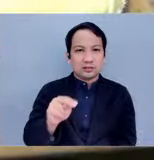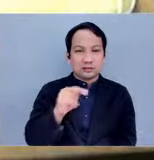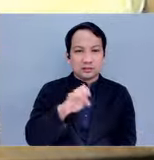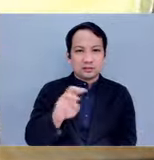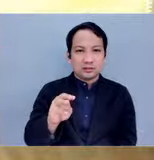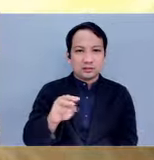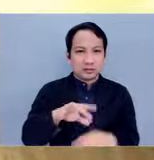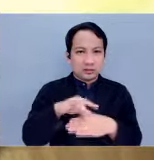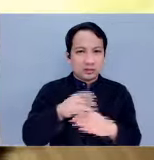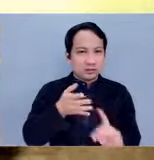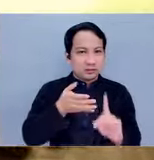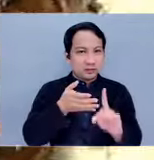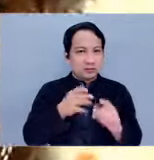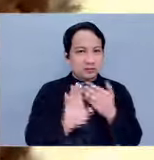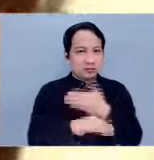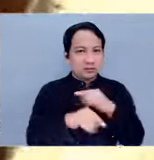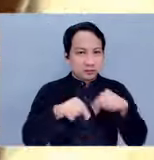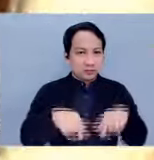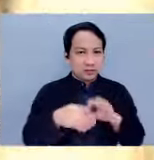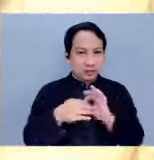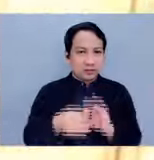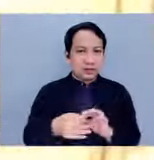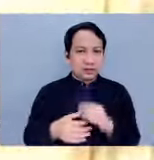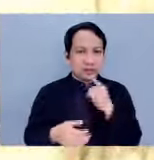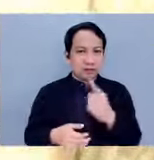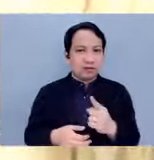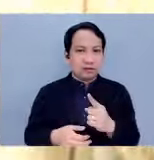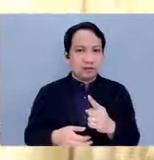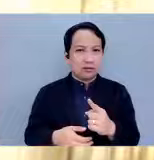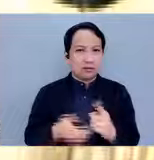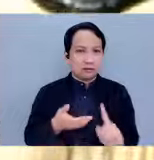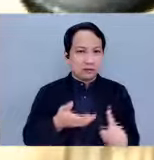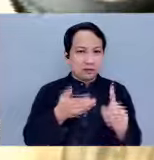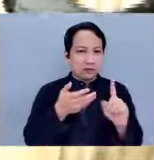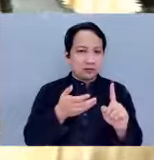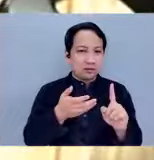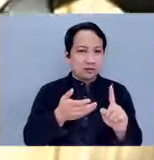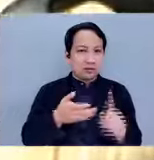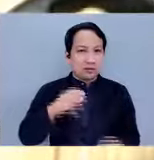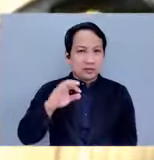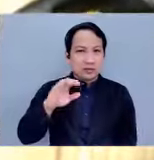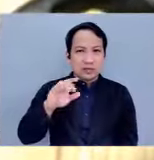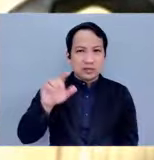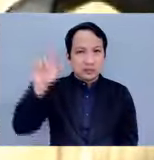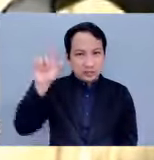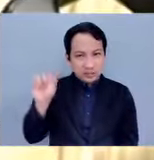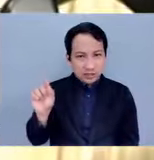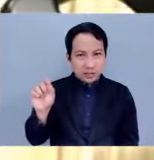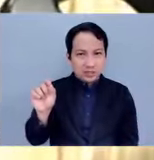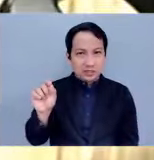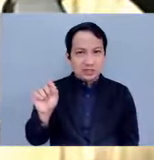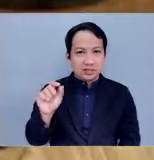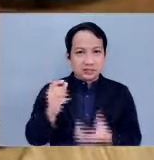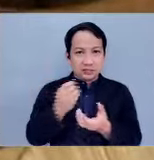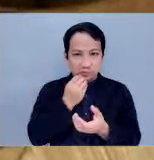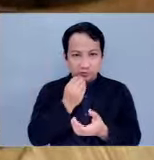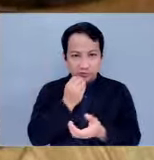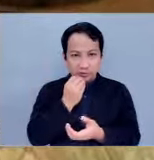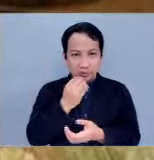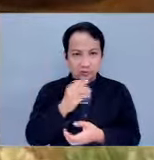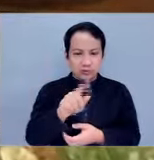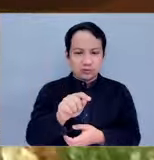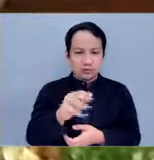namang binabalik-balikan dito, ang kanilang hit na Italian cuisine, ang kanilang espesyal na tomahawk